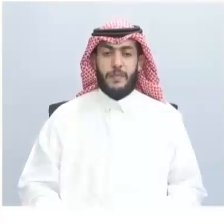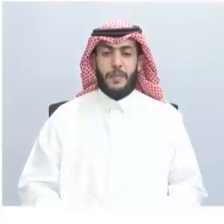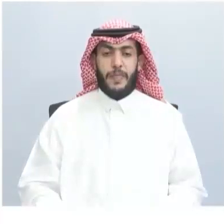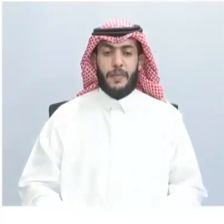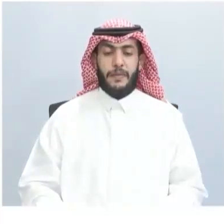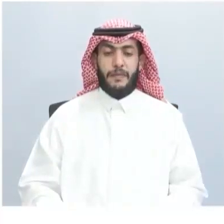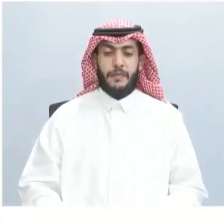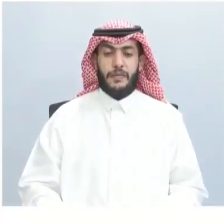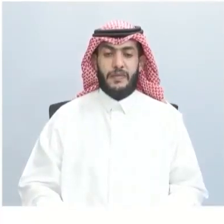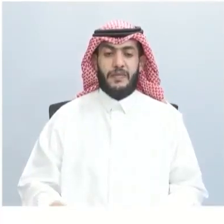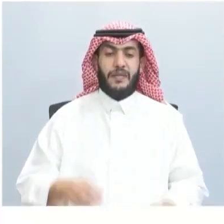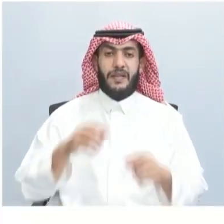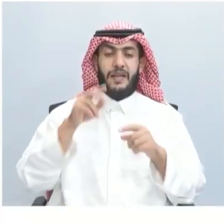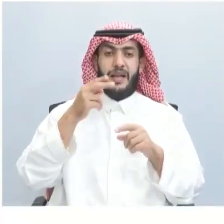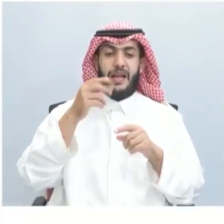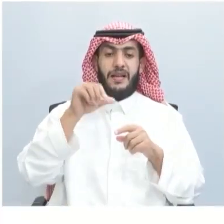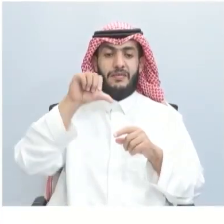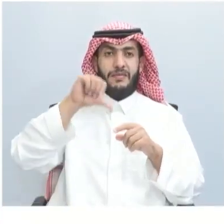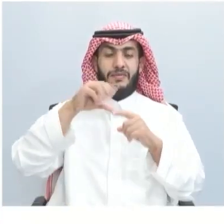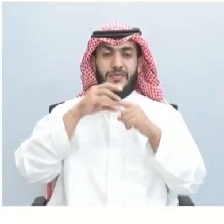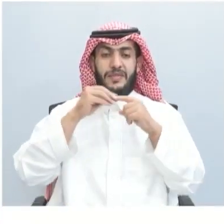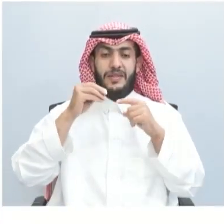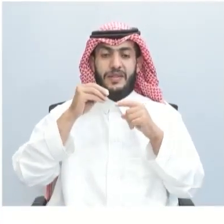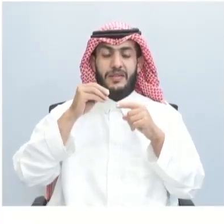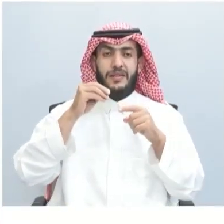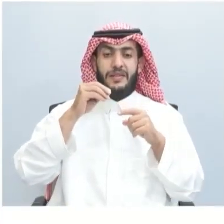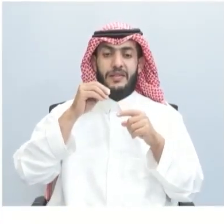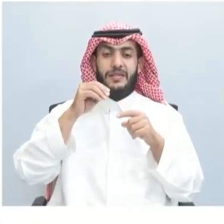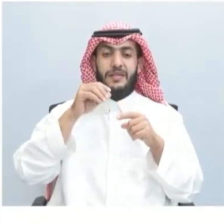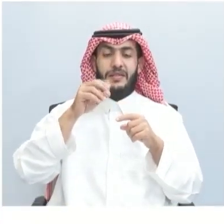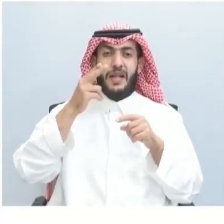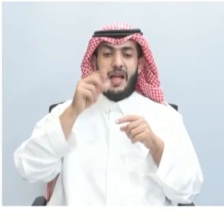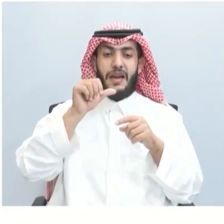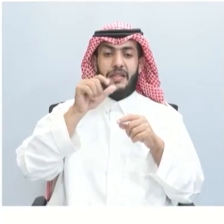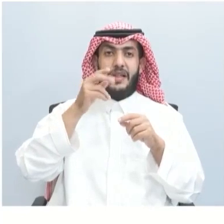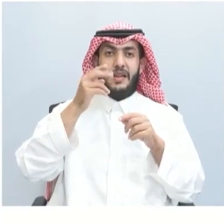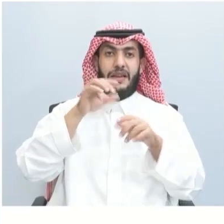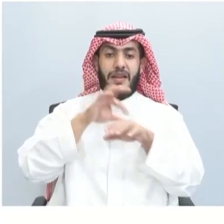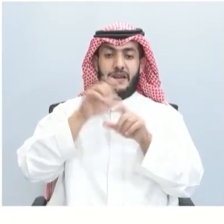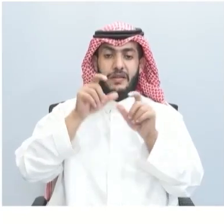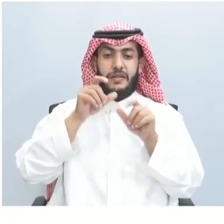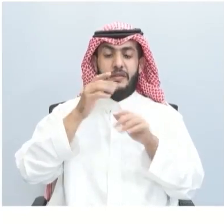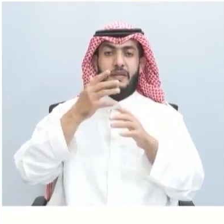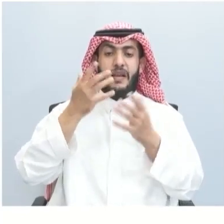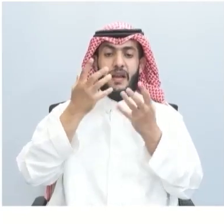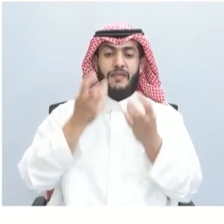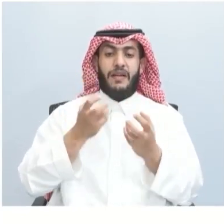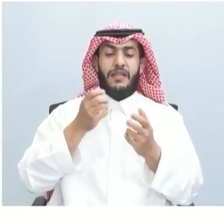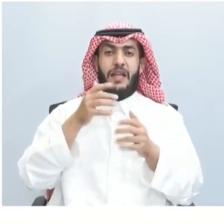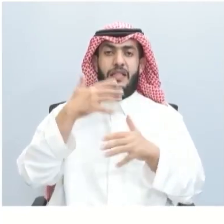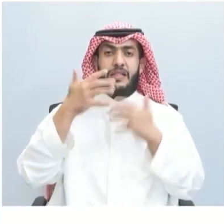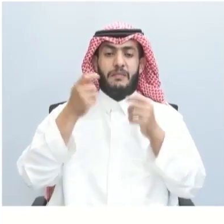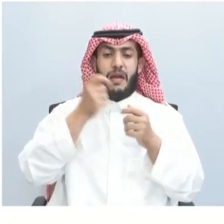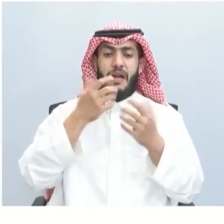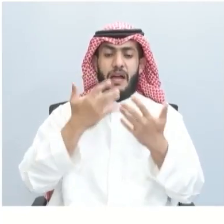الثابته عيوب العرض من جانب العميل انخفاض تحسين محركات البعث لان هنا الزحف ليس غير